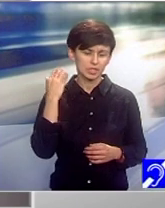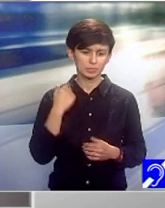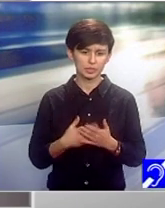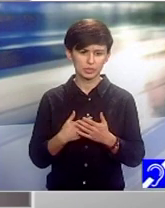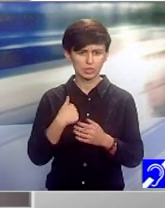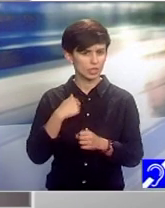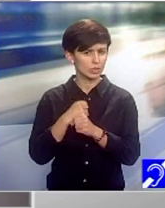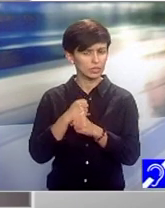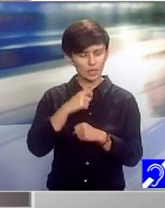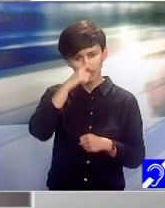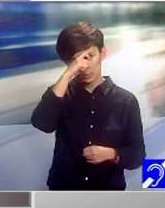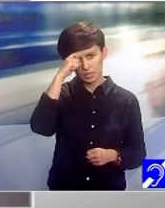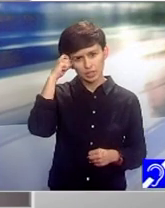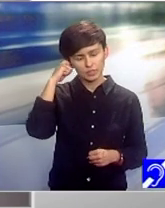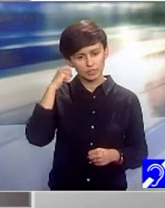verii.